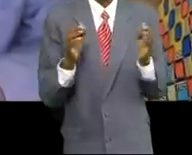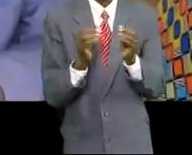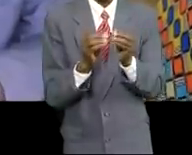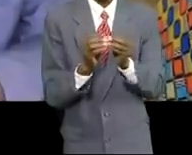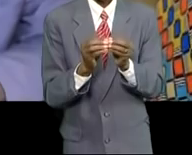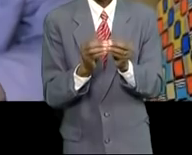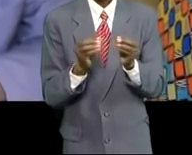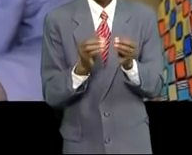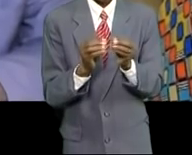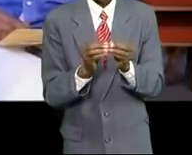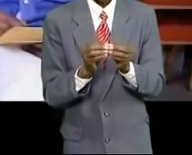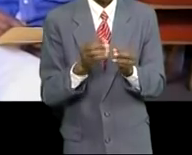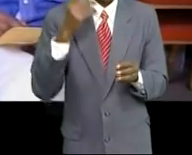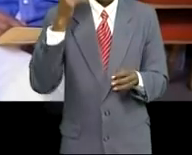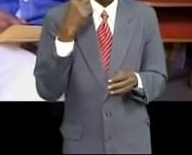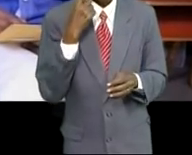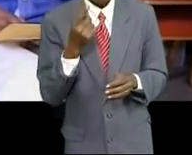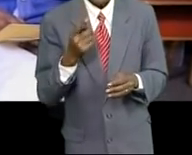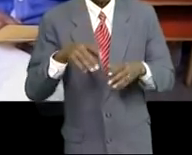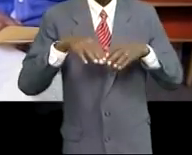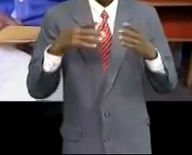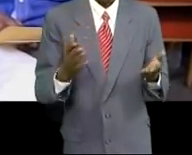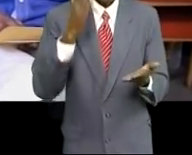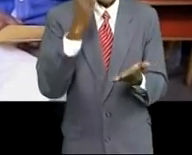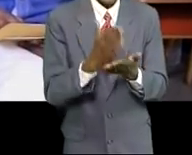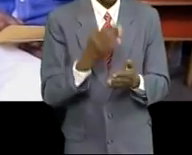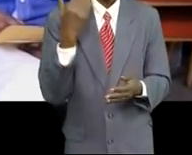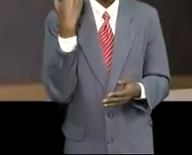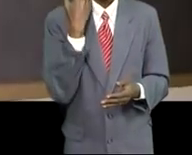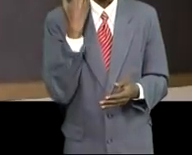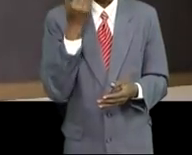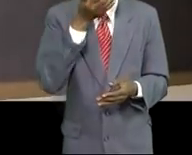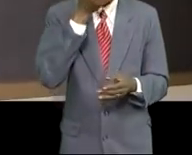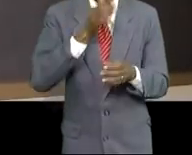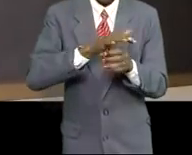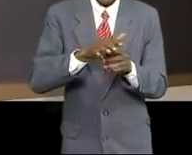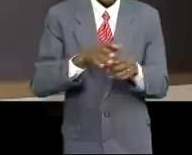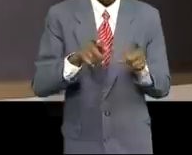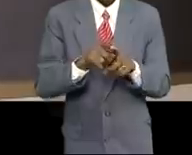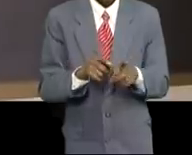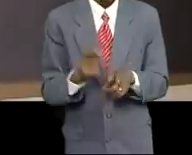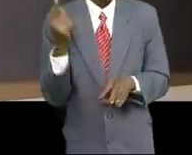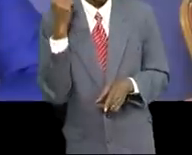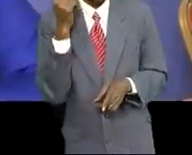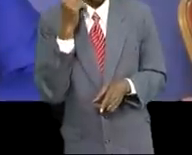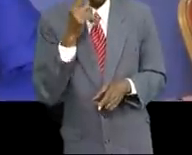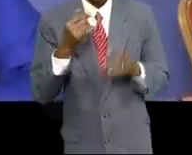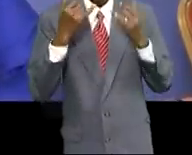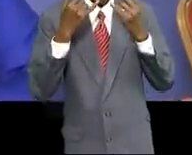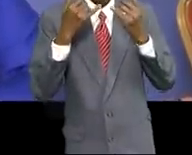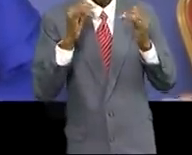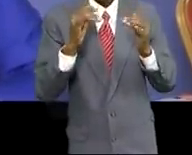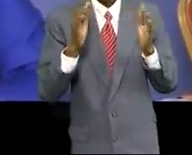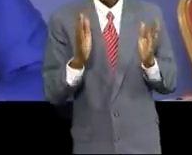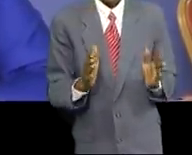de faire la promotion d'un quelconque vaccin, mais plutôt de donner la vraie information sur le COVID-19. L'organisation de